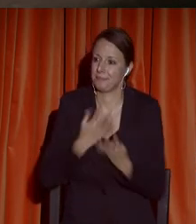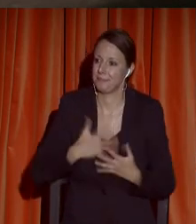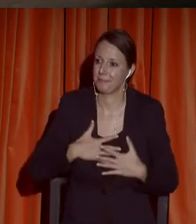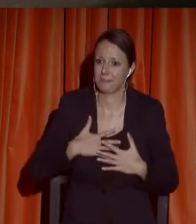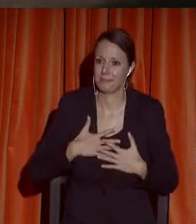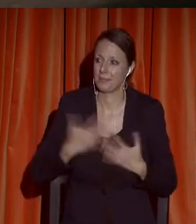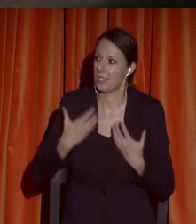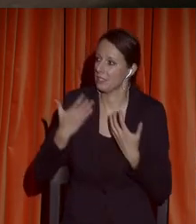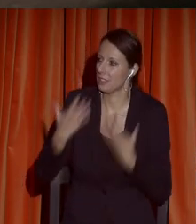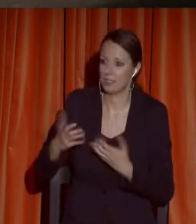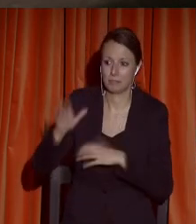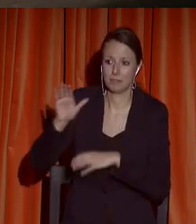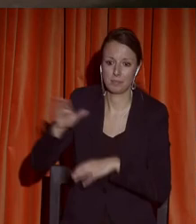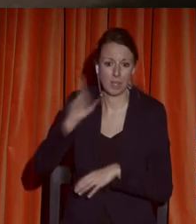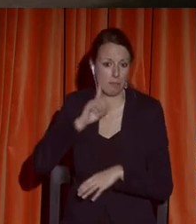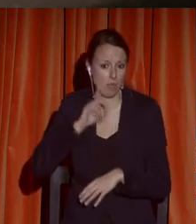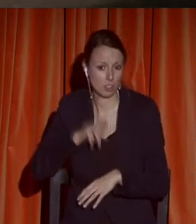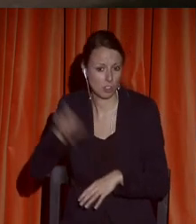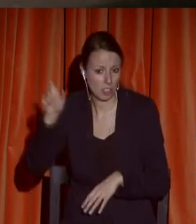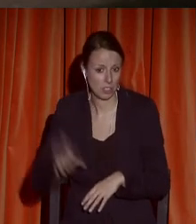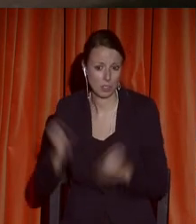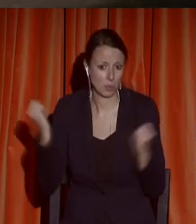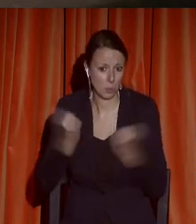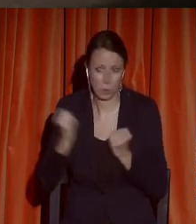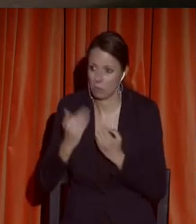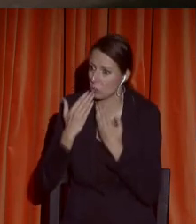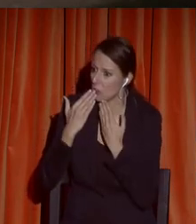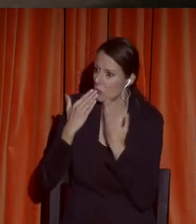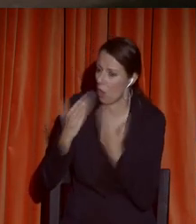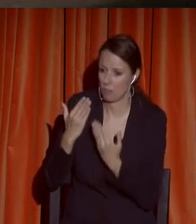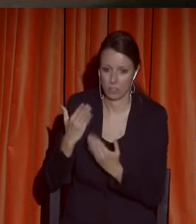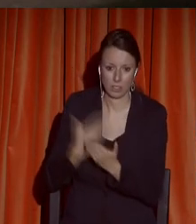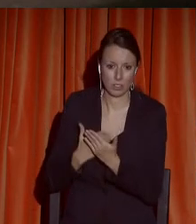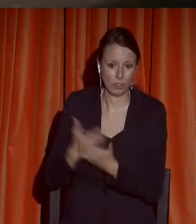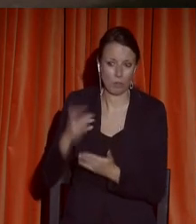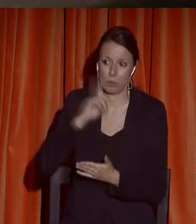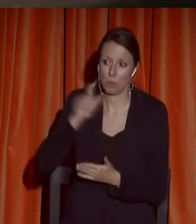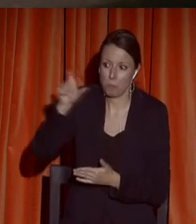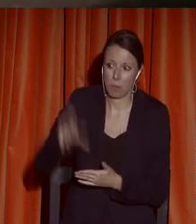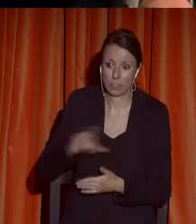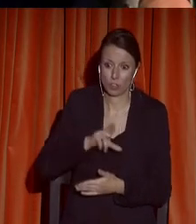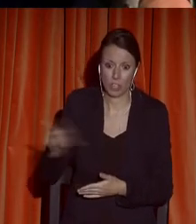że chciałem panu rzecznikowi bardzo gorąco podziękować, bo przywraca nadzieję polskiej polityce.